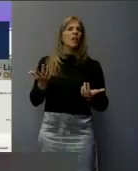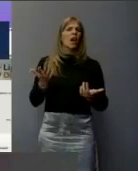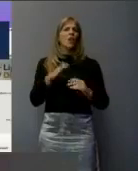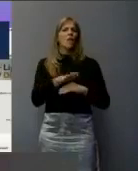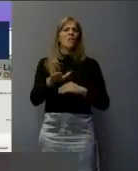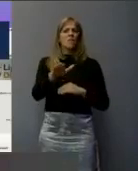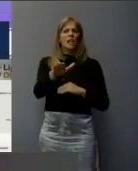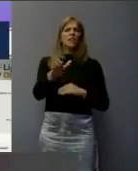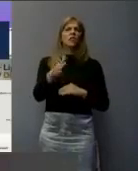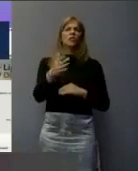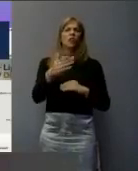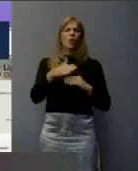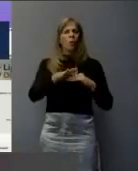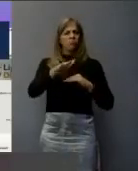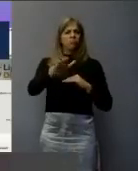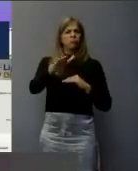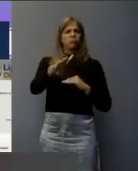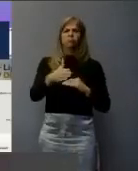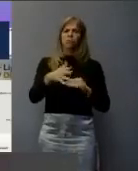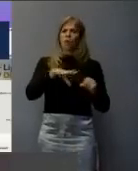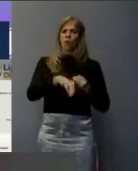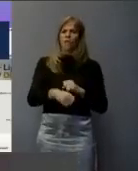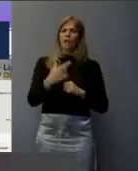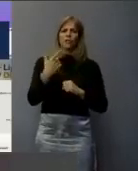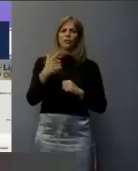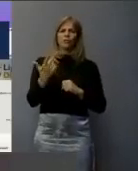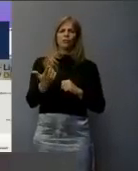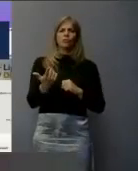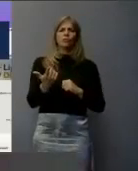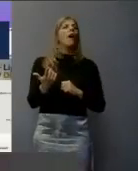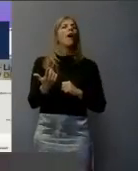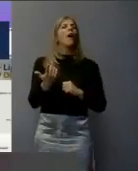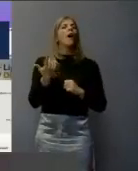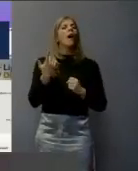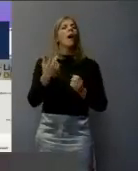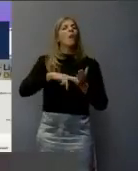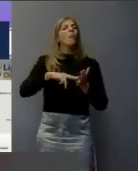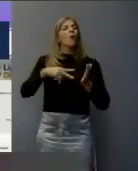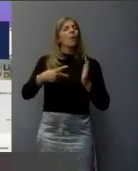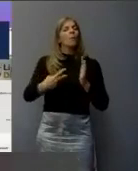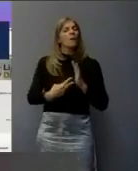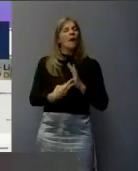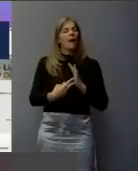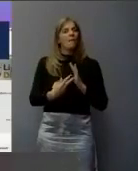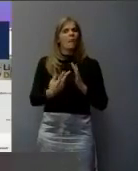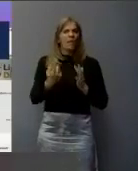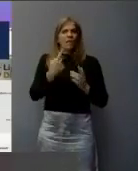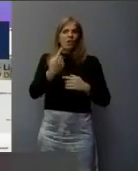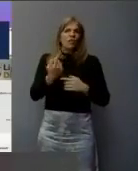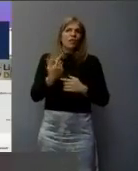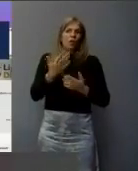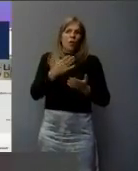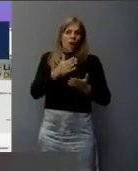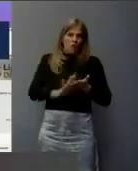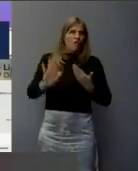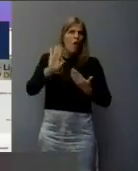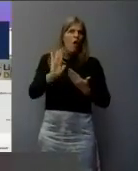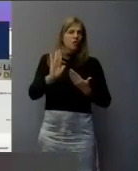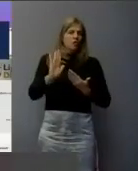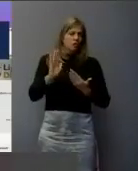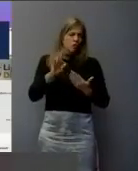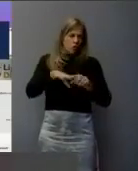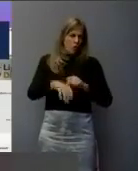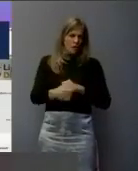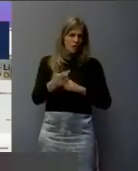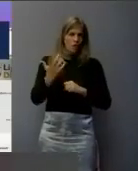pavimento rovinato ci sono particolari problemi ma infatti io dico che è scivoloso che sia rovinato e